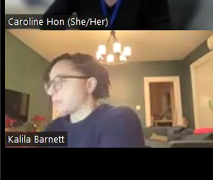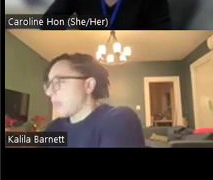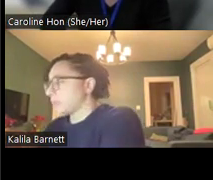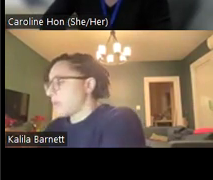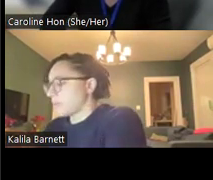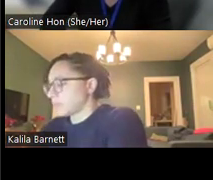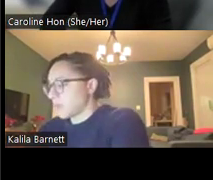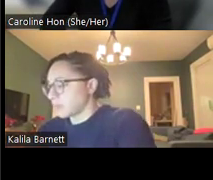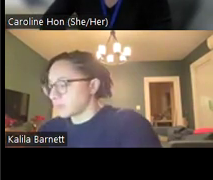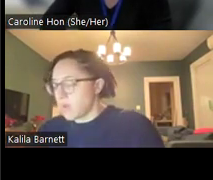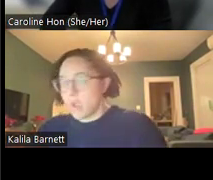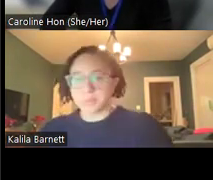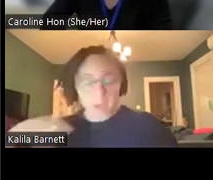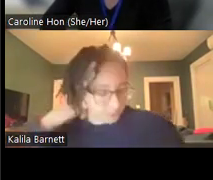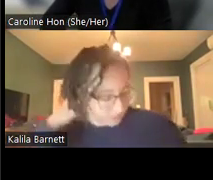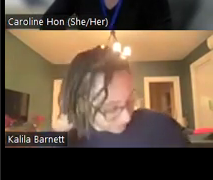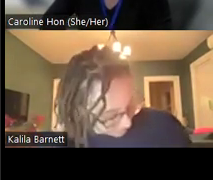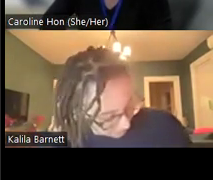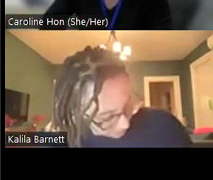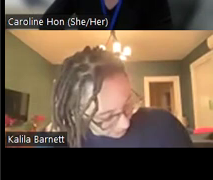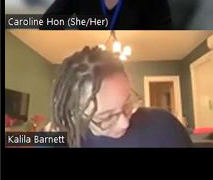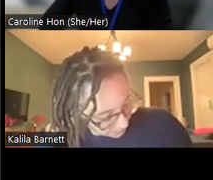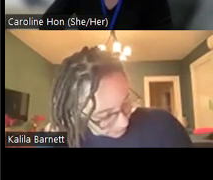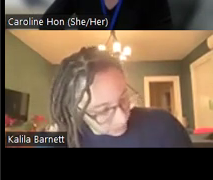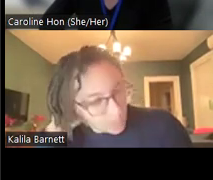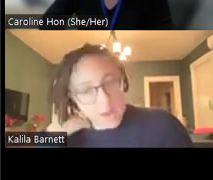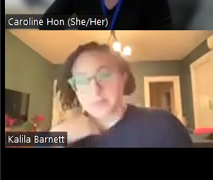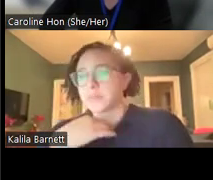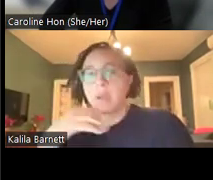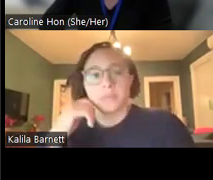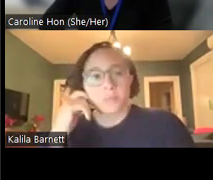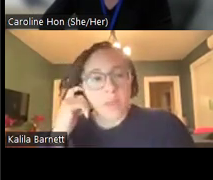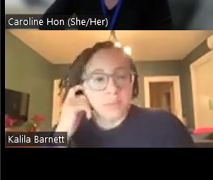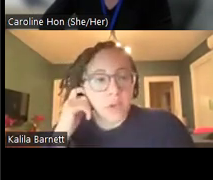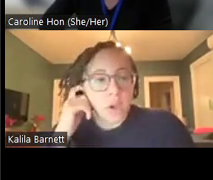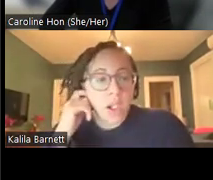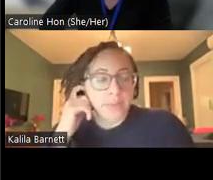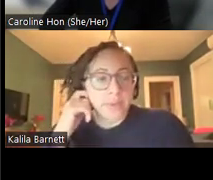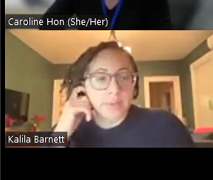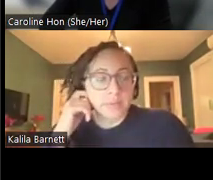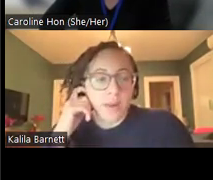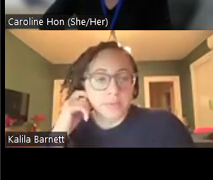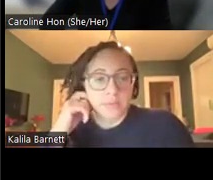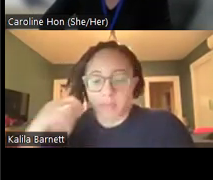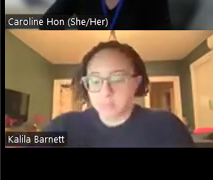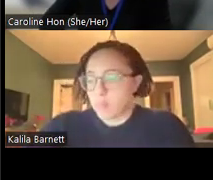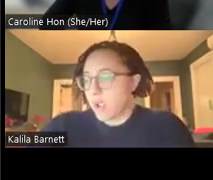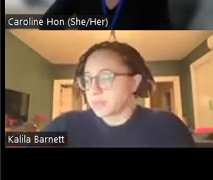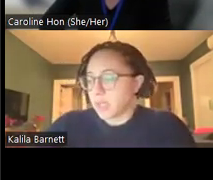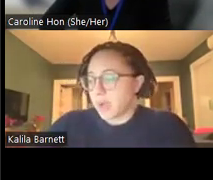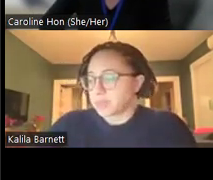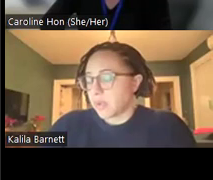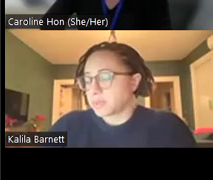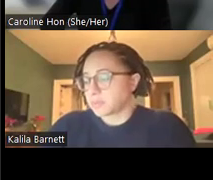gian để xem xét và đó là cái mục mà không có trong chương trình của chúng